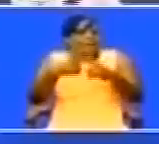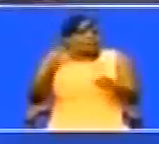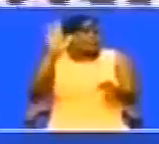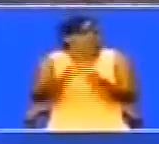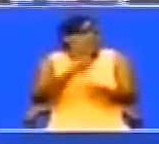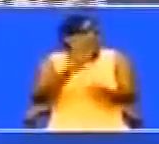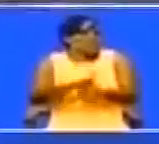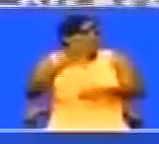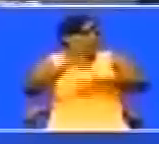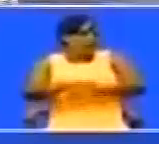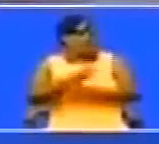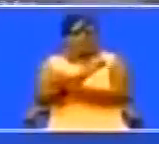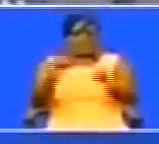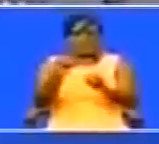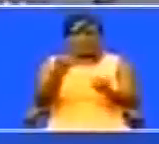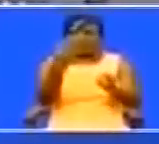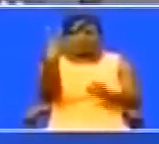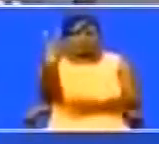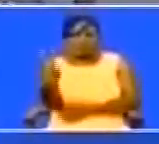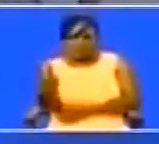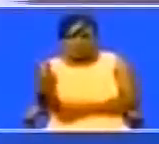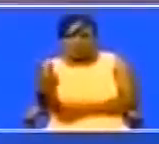wengi hawakupokea, ila wawili hawa